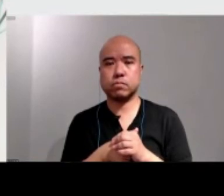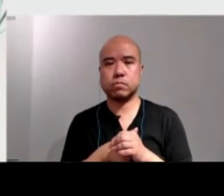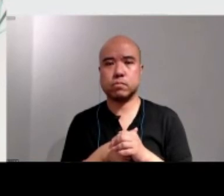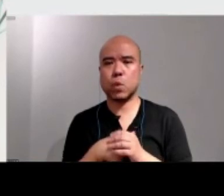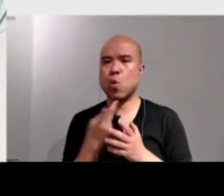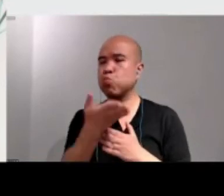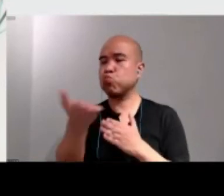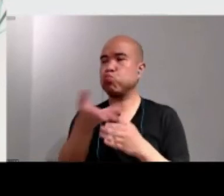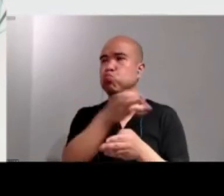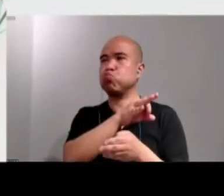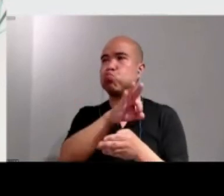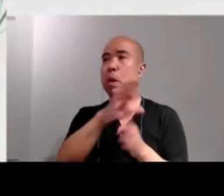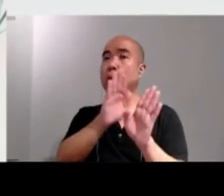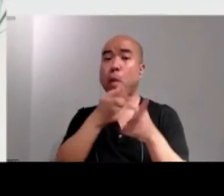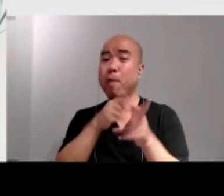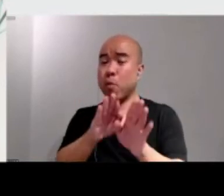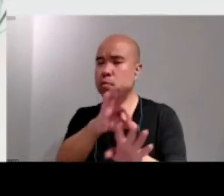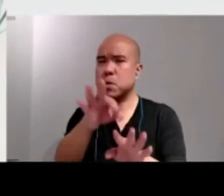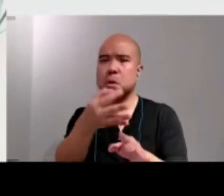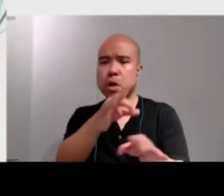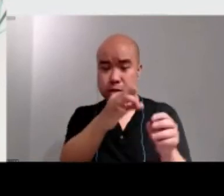的，就是他們的情況